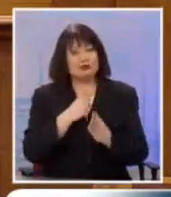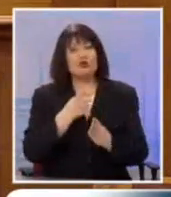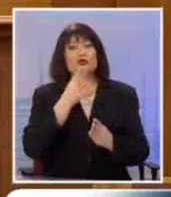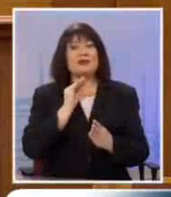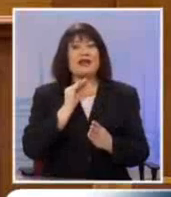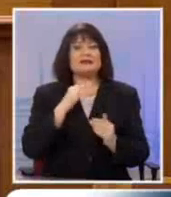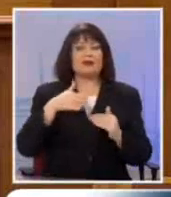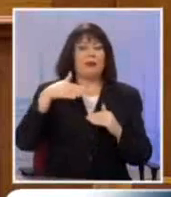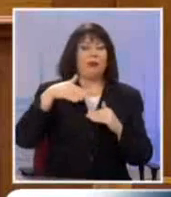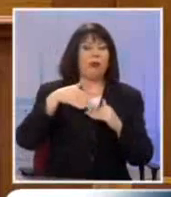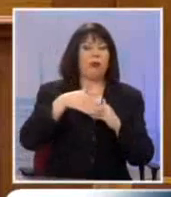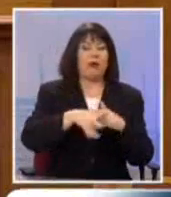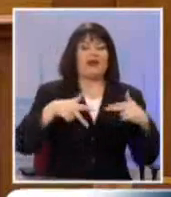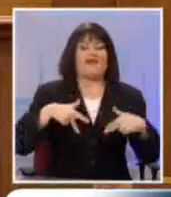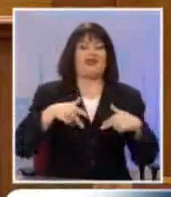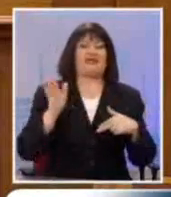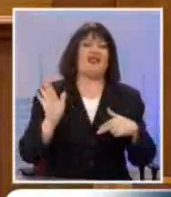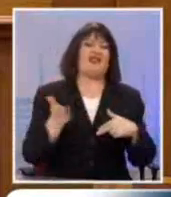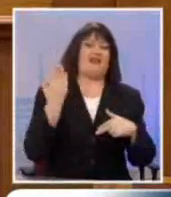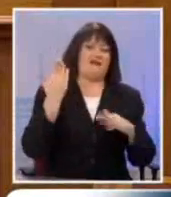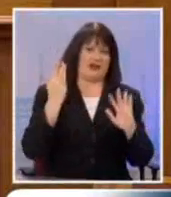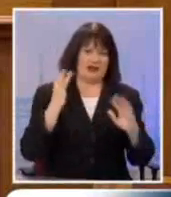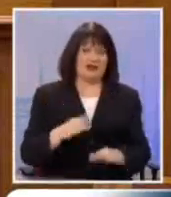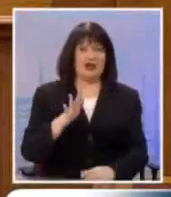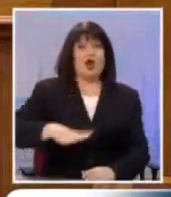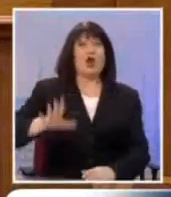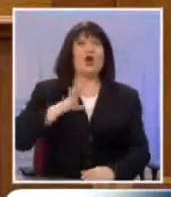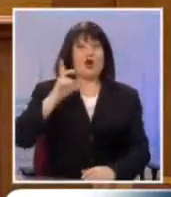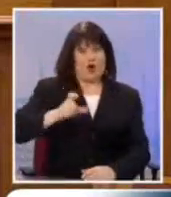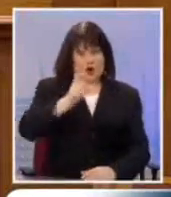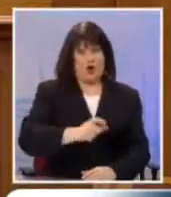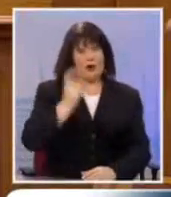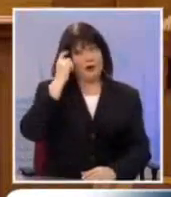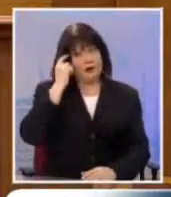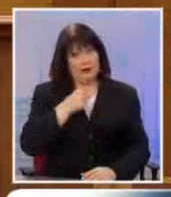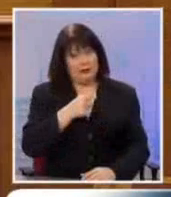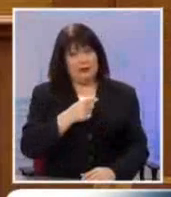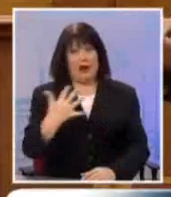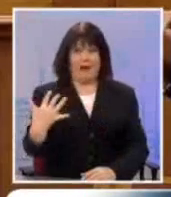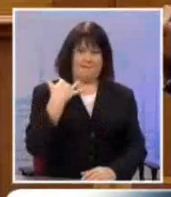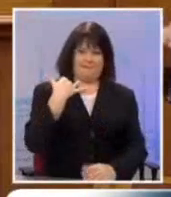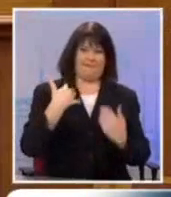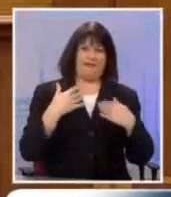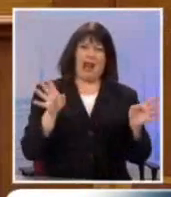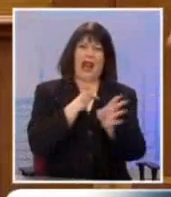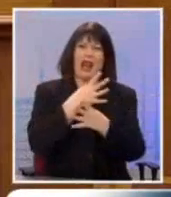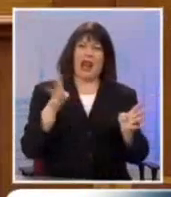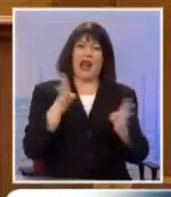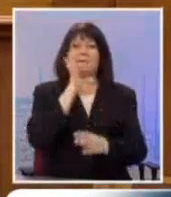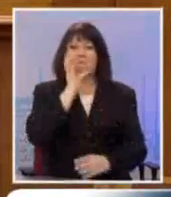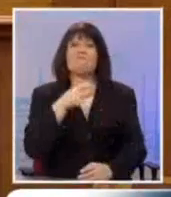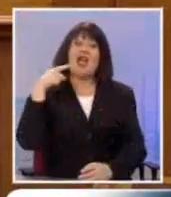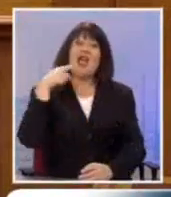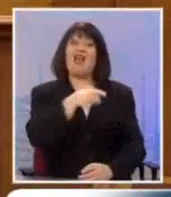από την εξουσία. Και ξέρετε γιατί? Γιατί ο κόσμος έχει καταλάβει ότι αν εσείς κάνετε επίθεση στο λαϊκισμό, στην ουσία